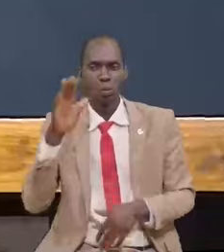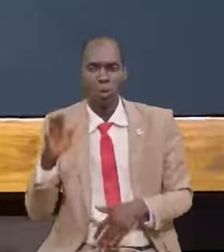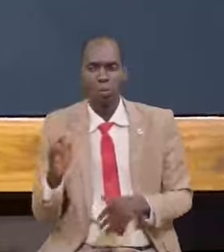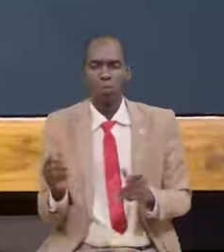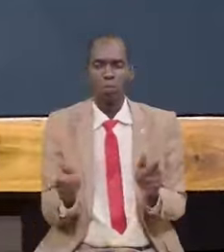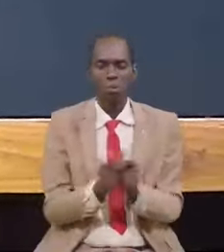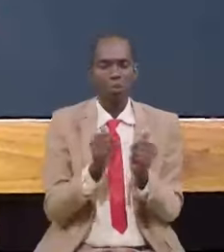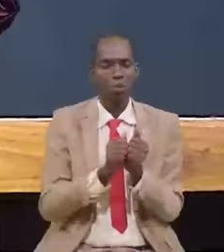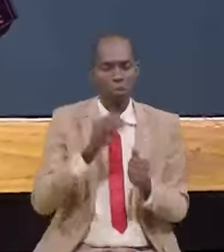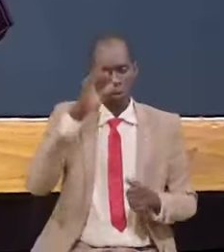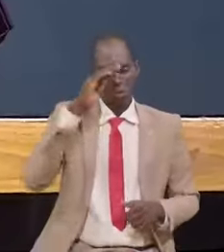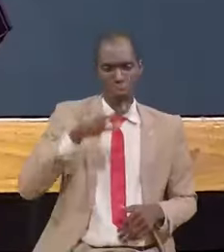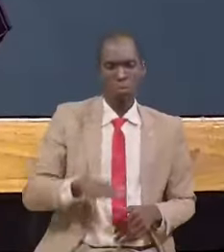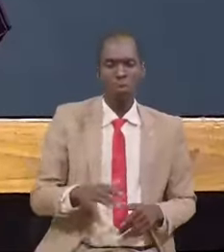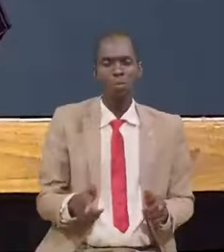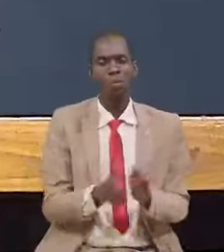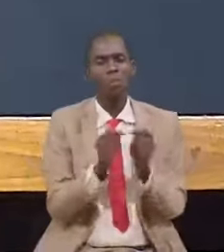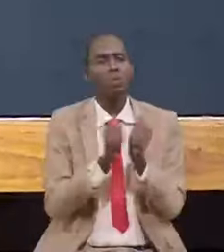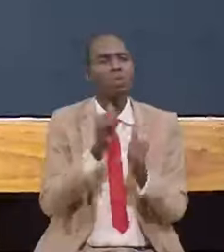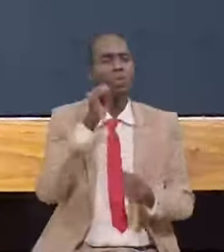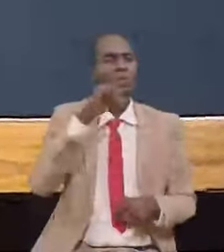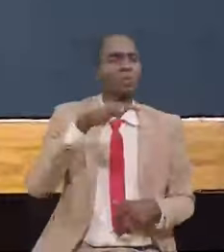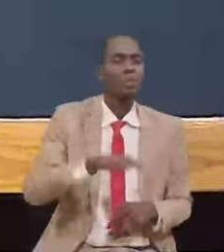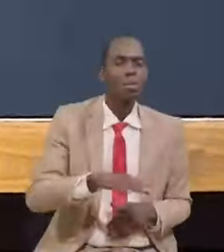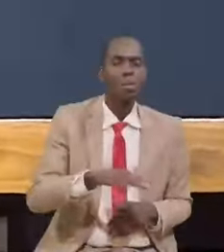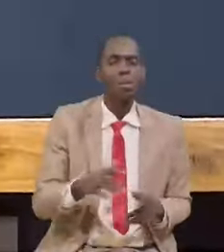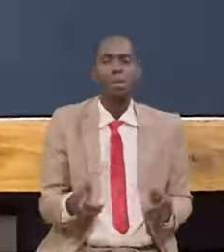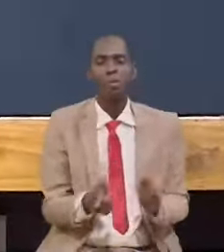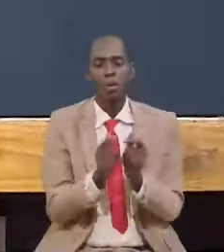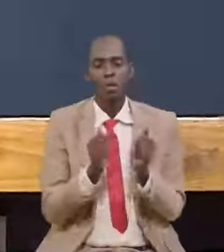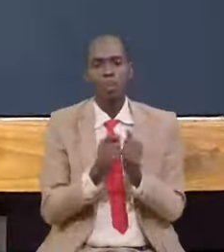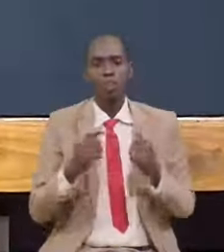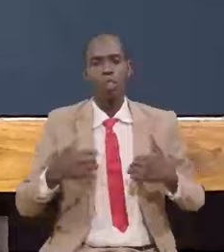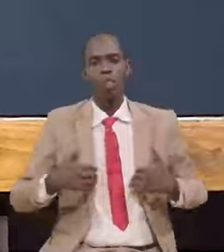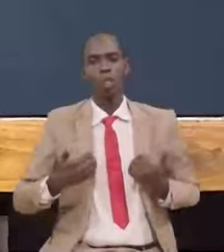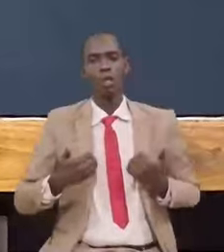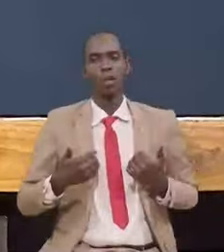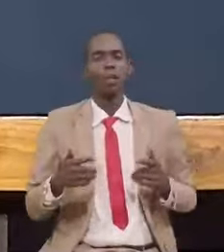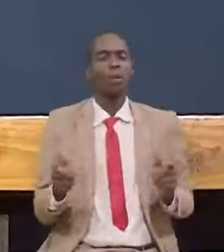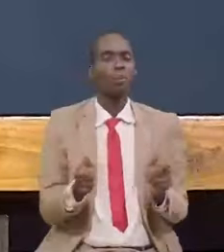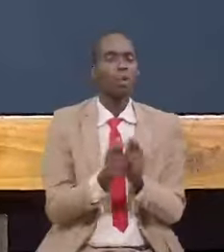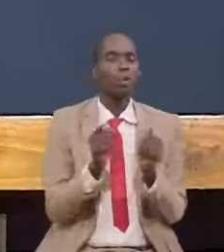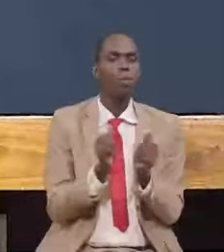garçon. Vers la fille. Vers les jeunes.